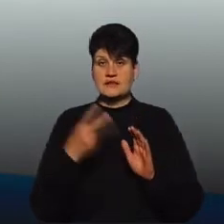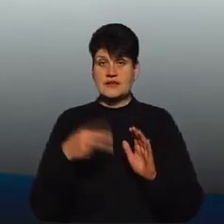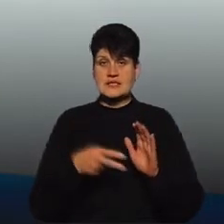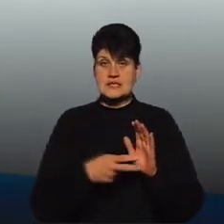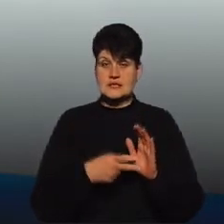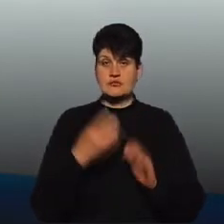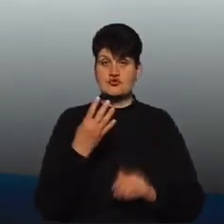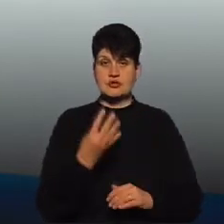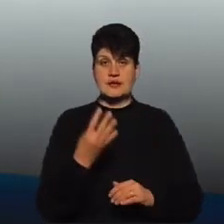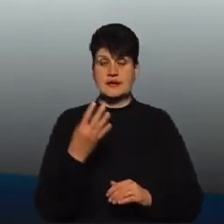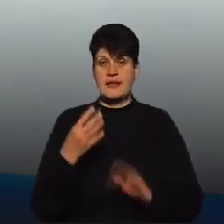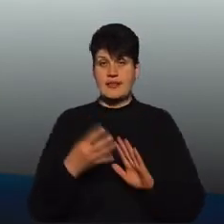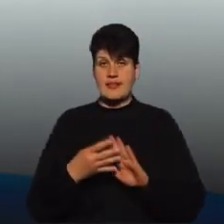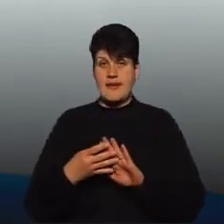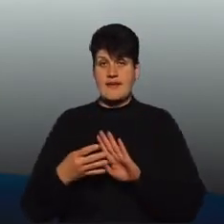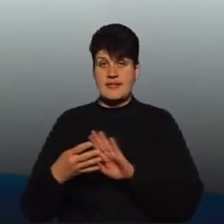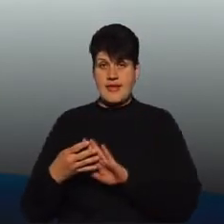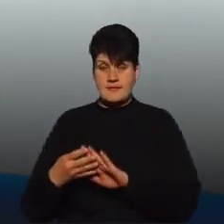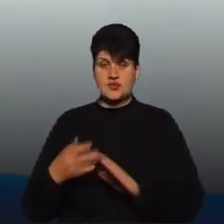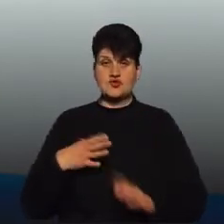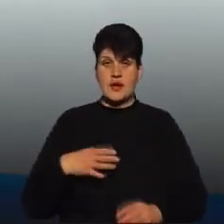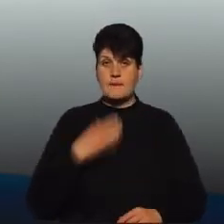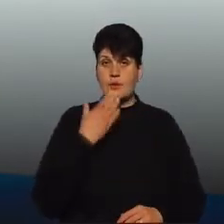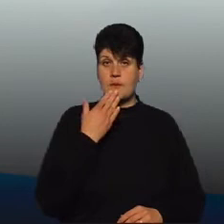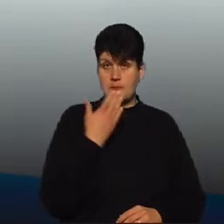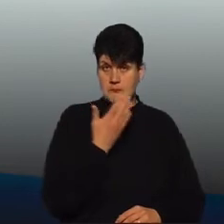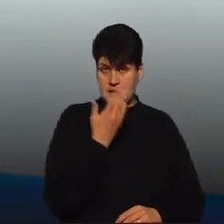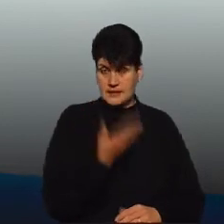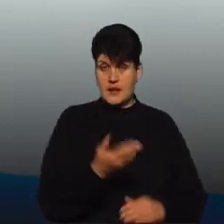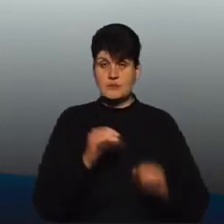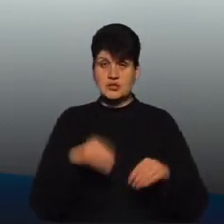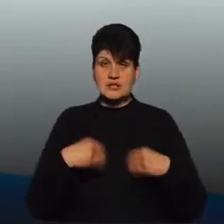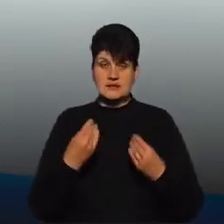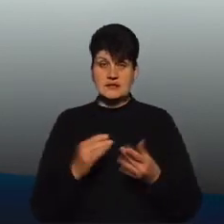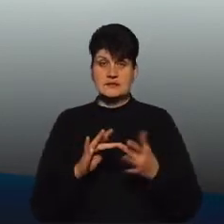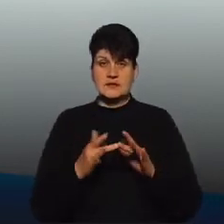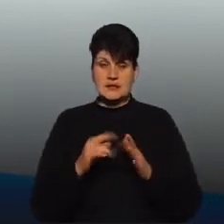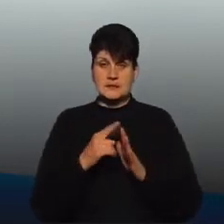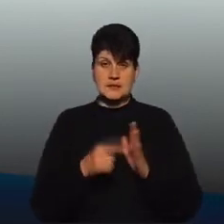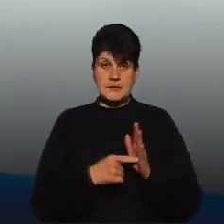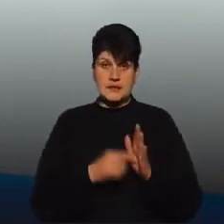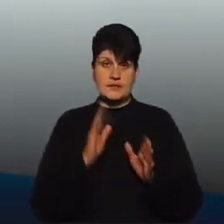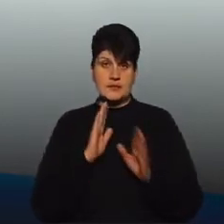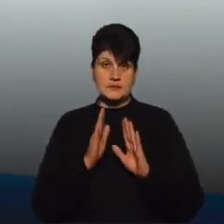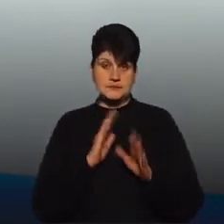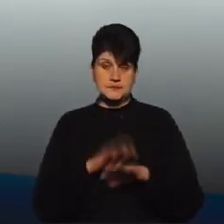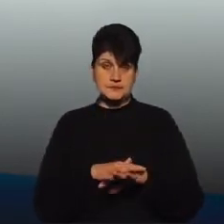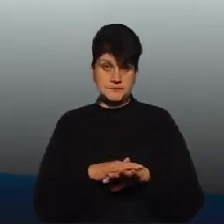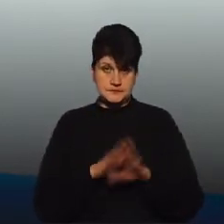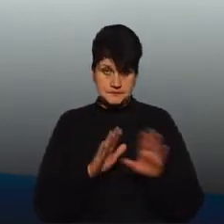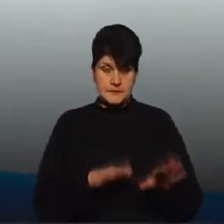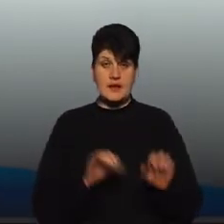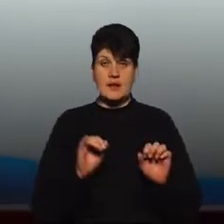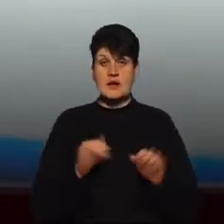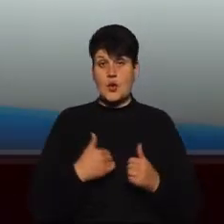098-49-27-499. Чекаємо ваших запитань. Також питання можна ставити у соціальних мережах на сторінці Суспільного. І насамперед я хочу